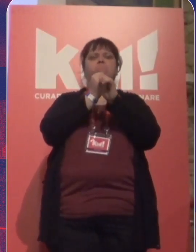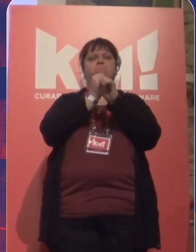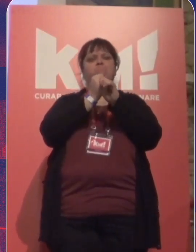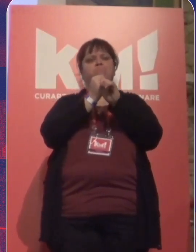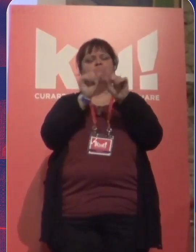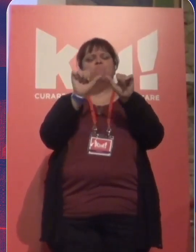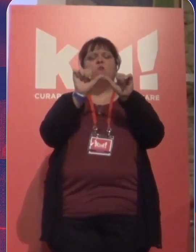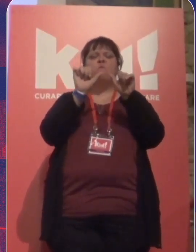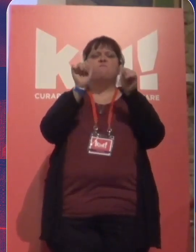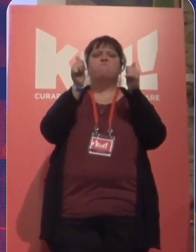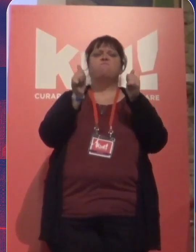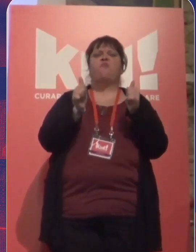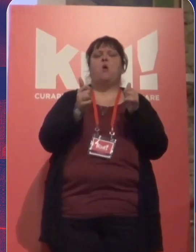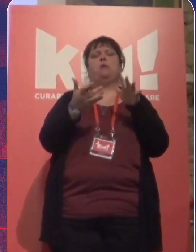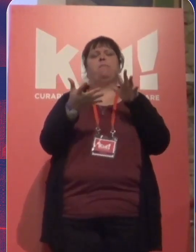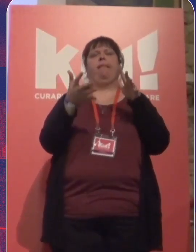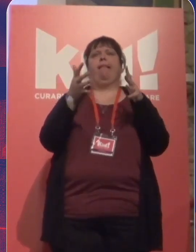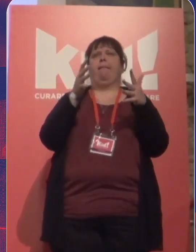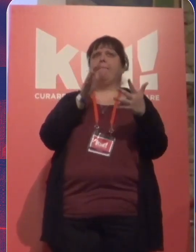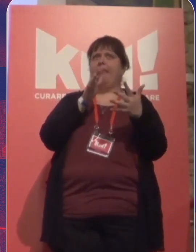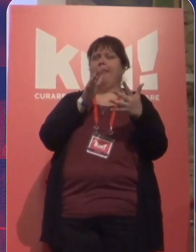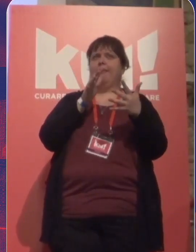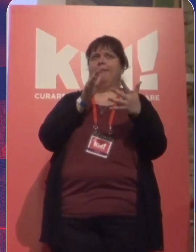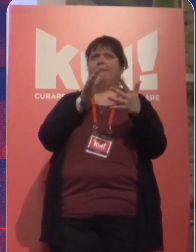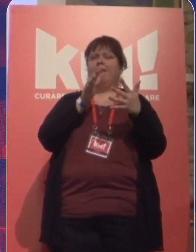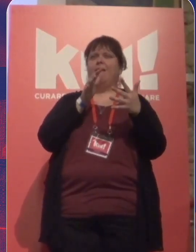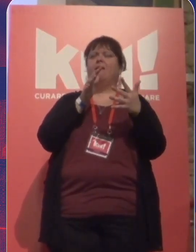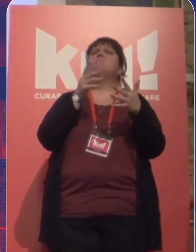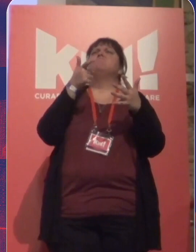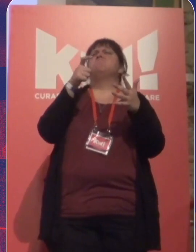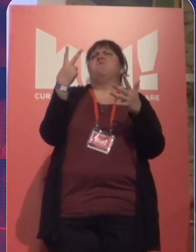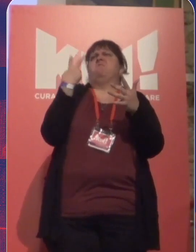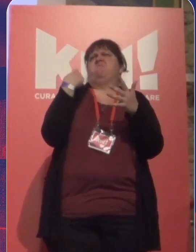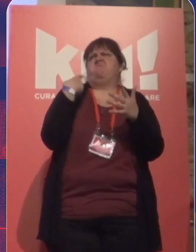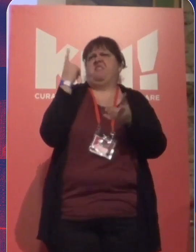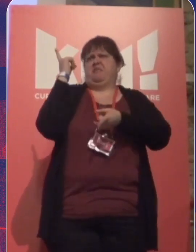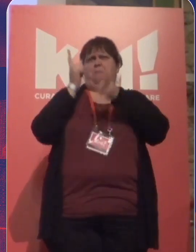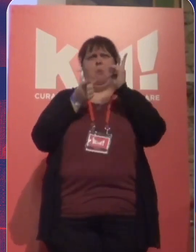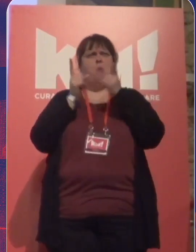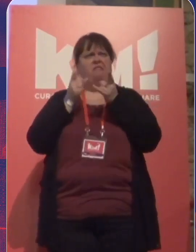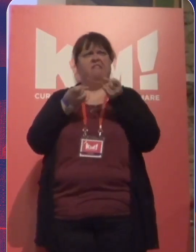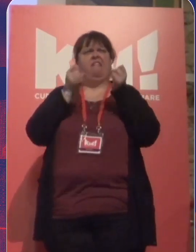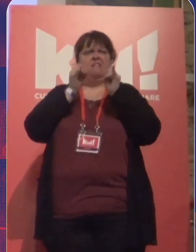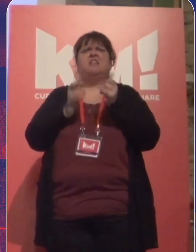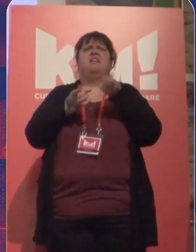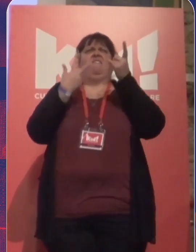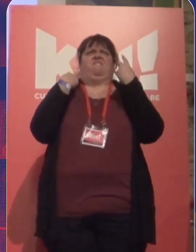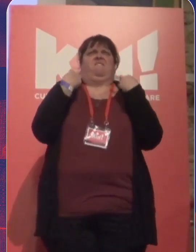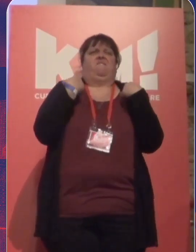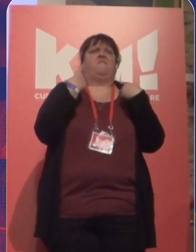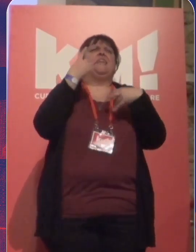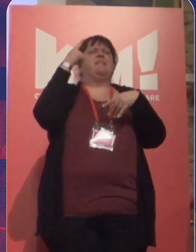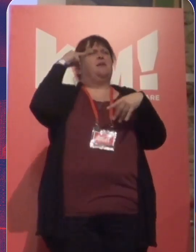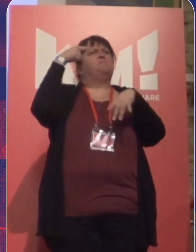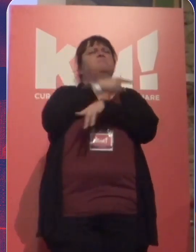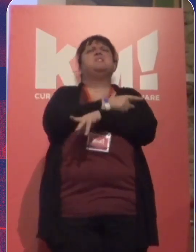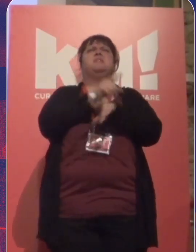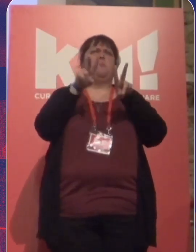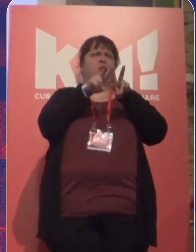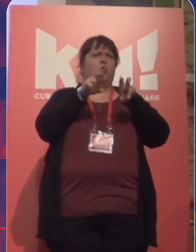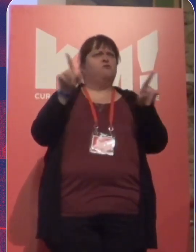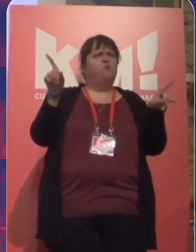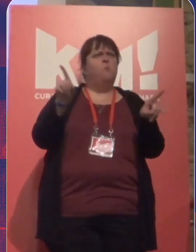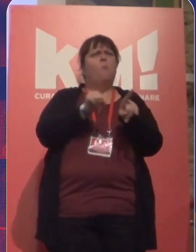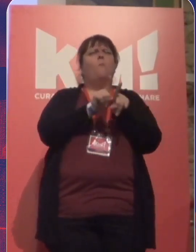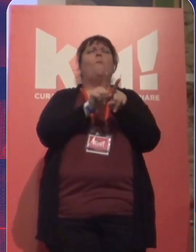anni ma anche la stessa psicopatologia noi abbiamo visto un passaggio che